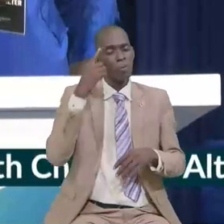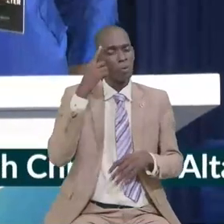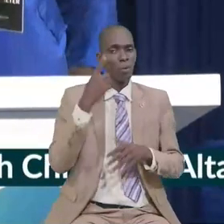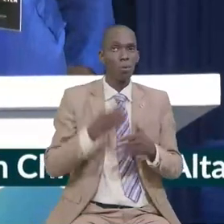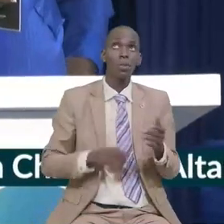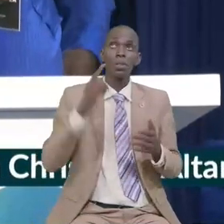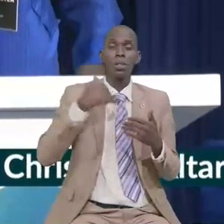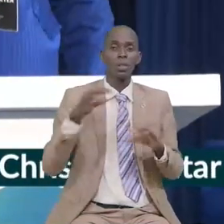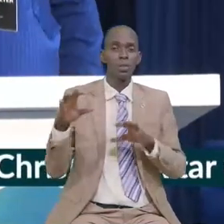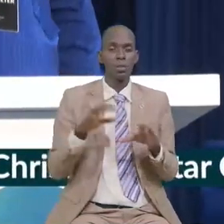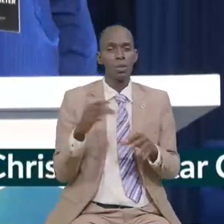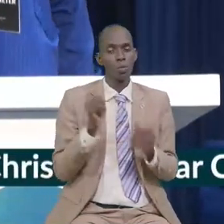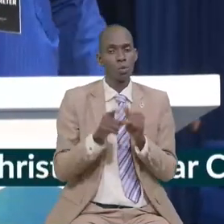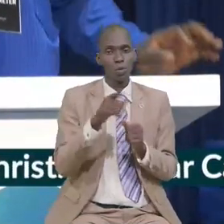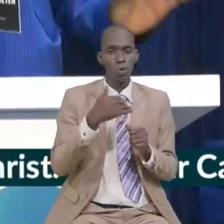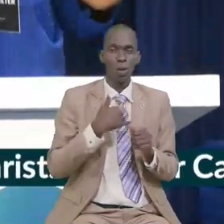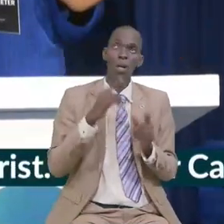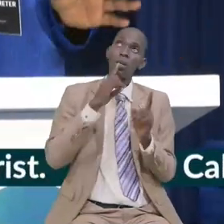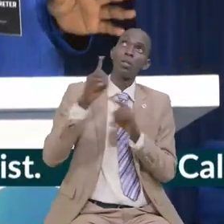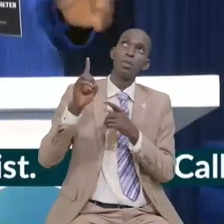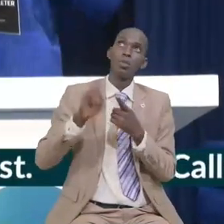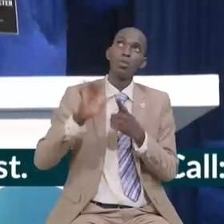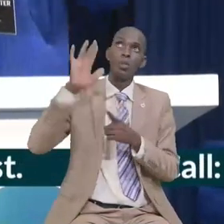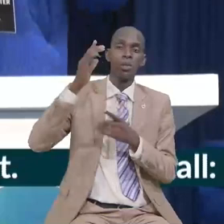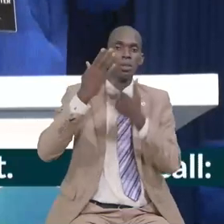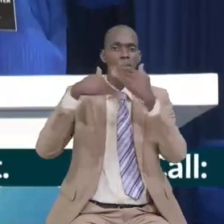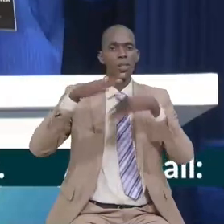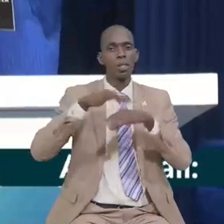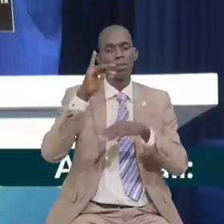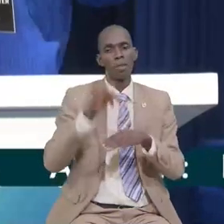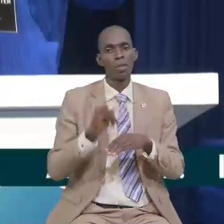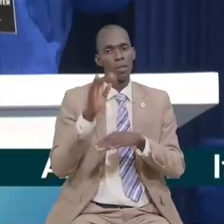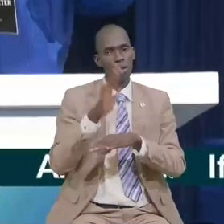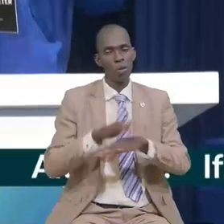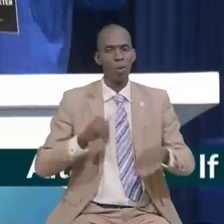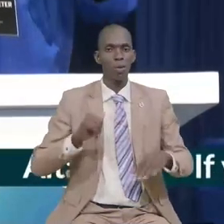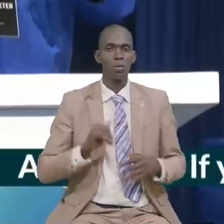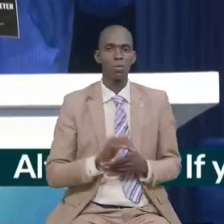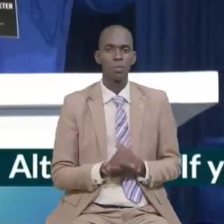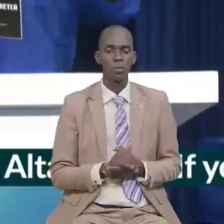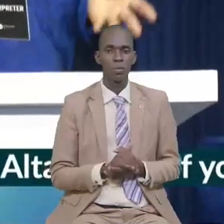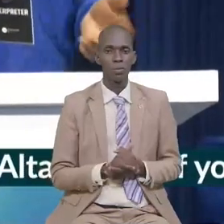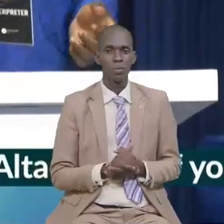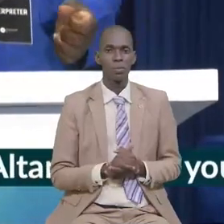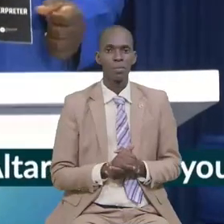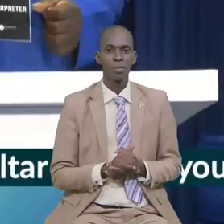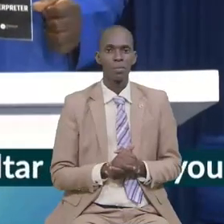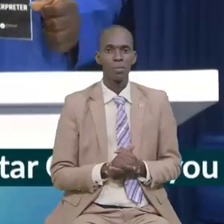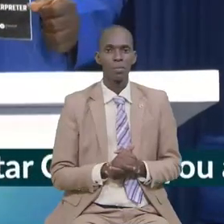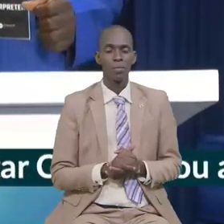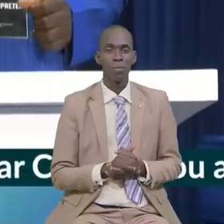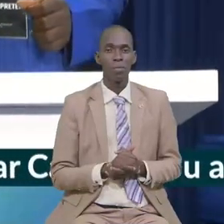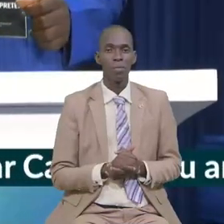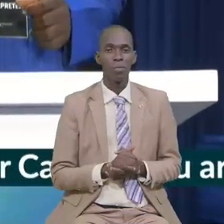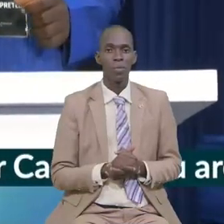Ce soir, nous rendons grâce au Seigneur pour ce qu'il a fait, parce que vous avez répondu à l'appel